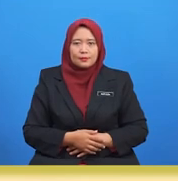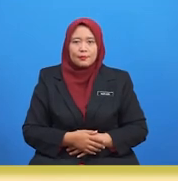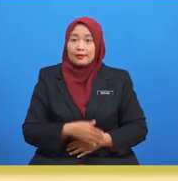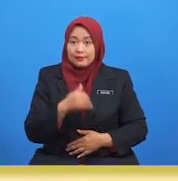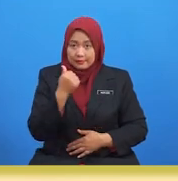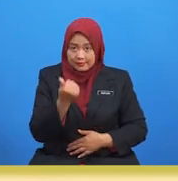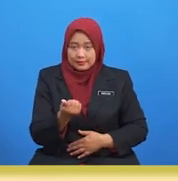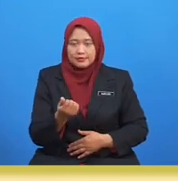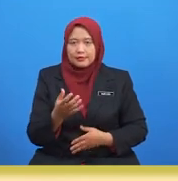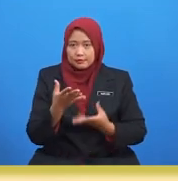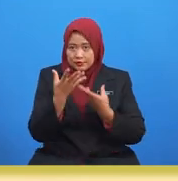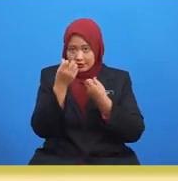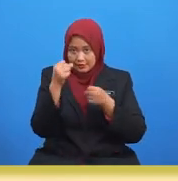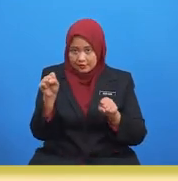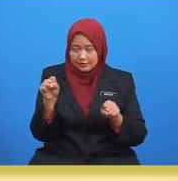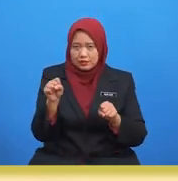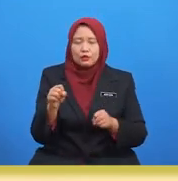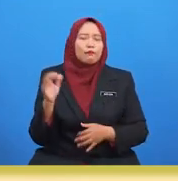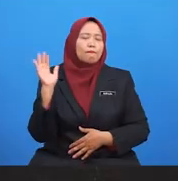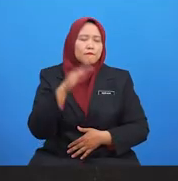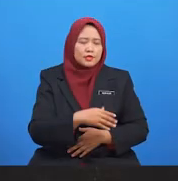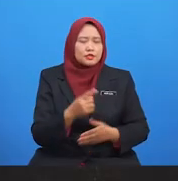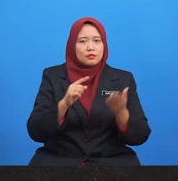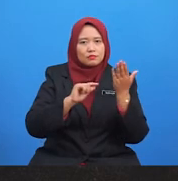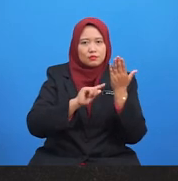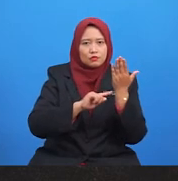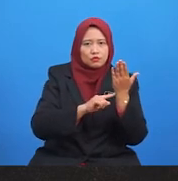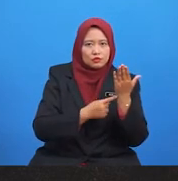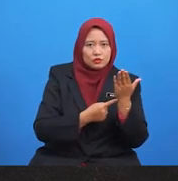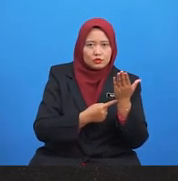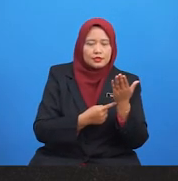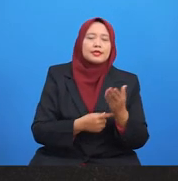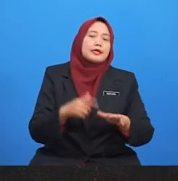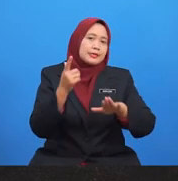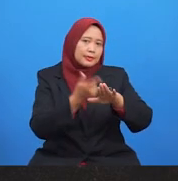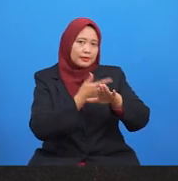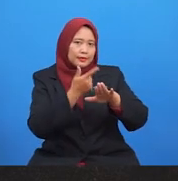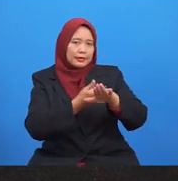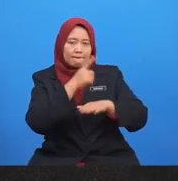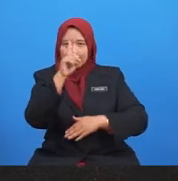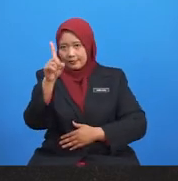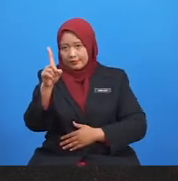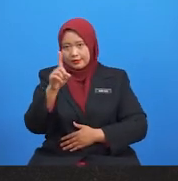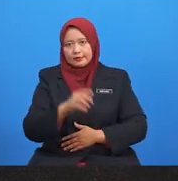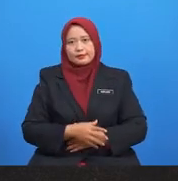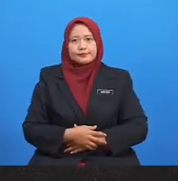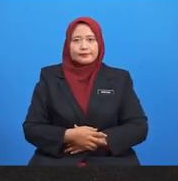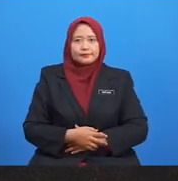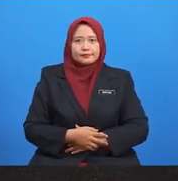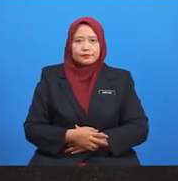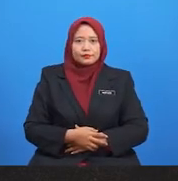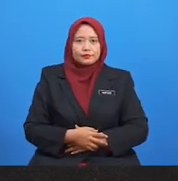Anda sudah bersedia? Mari kita mulakan. Kita akan mulakan latihan kita dengan soalan